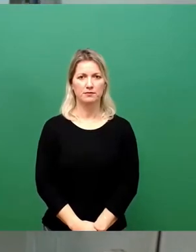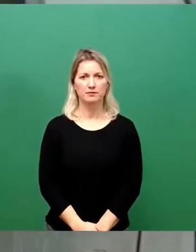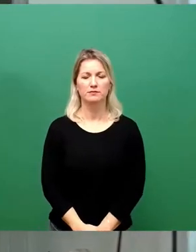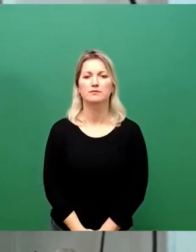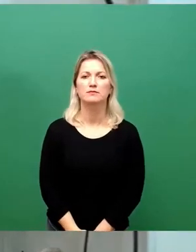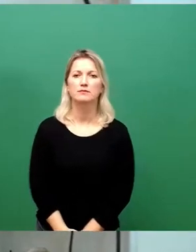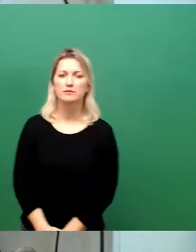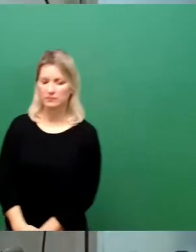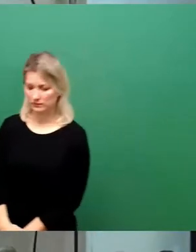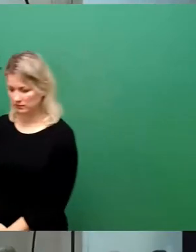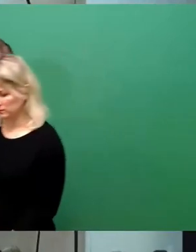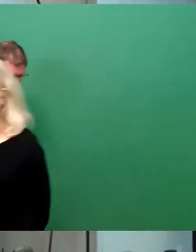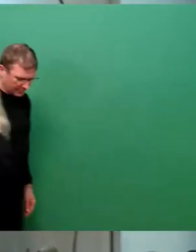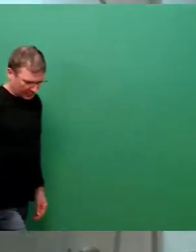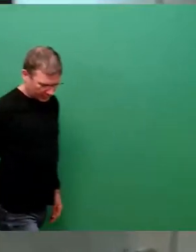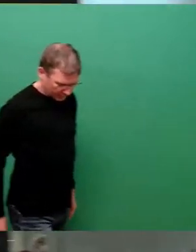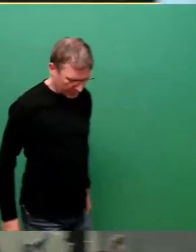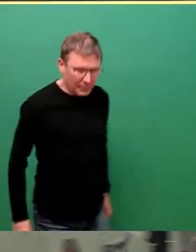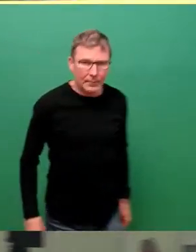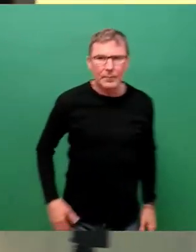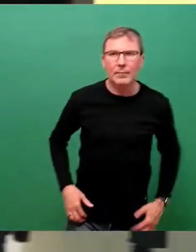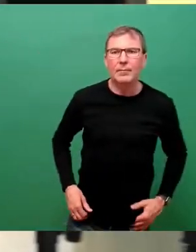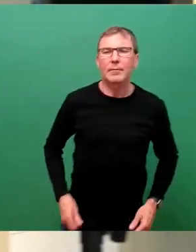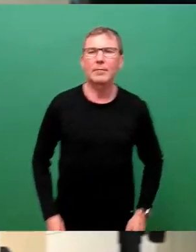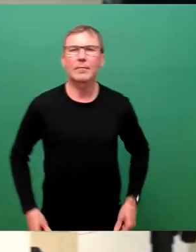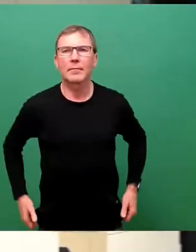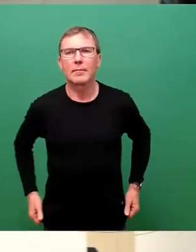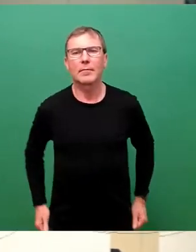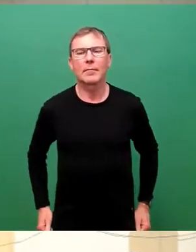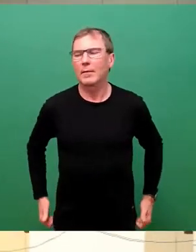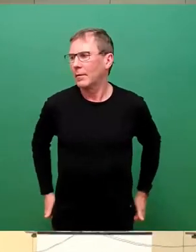Aber das hatte ich auch eingangs in meiner Erklärung schon gesagt, dass es da auch keine Unterschiede gibt und ist auch damit